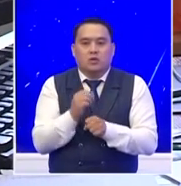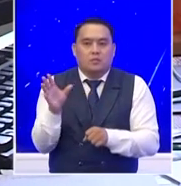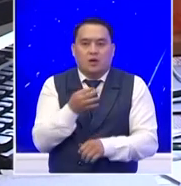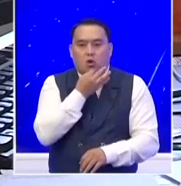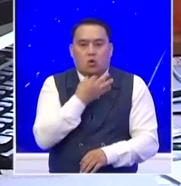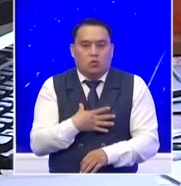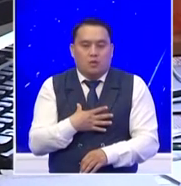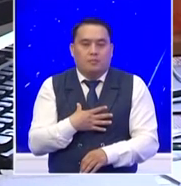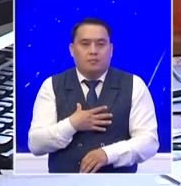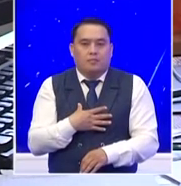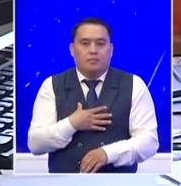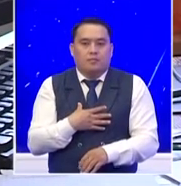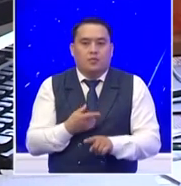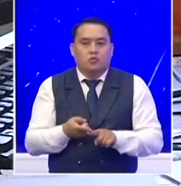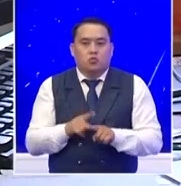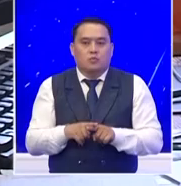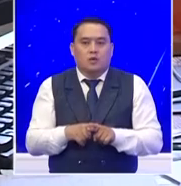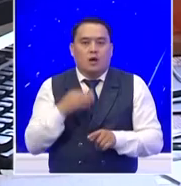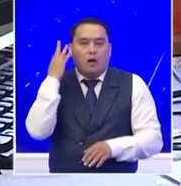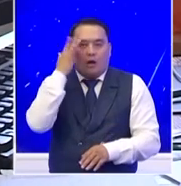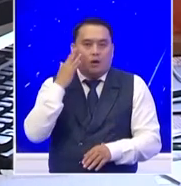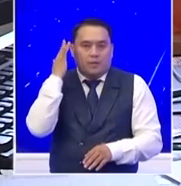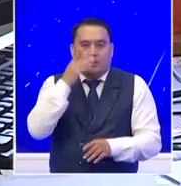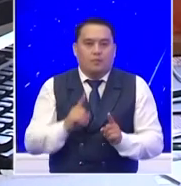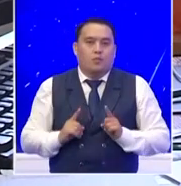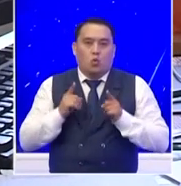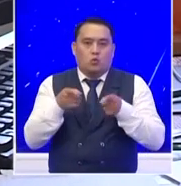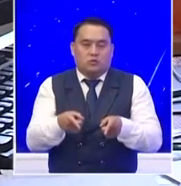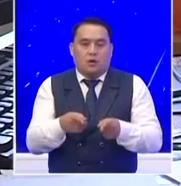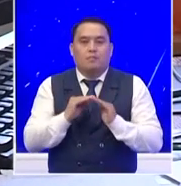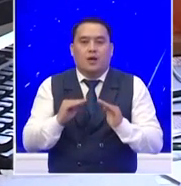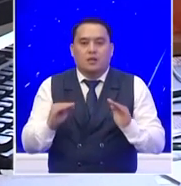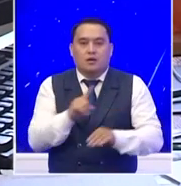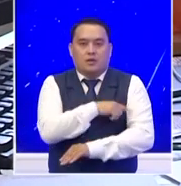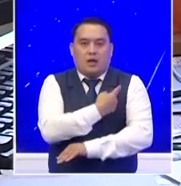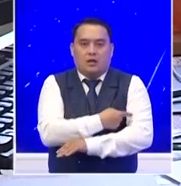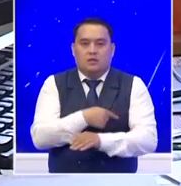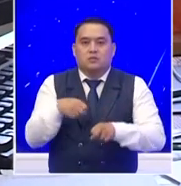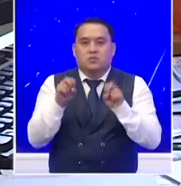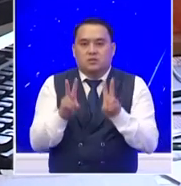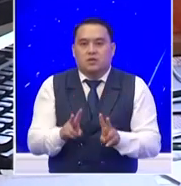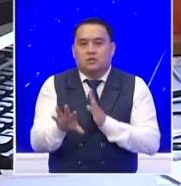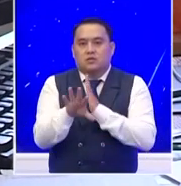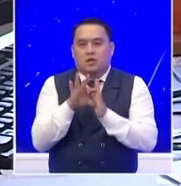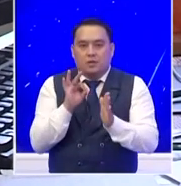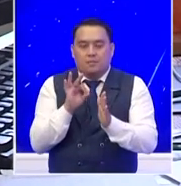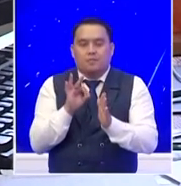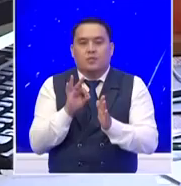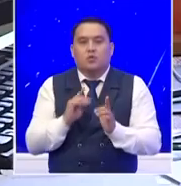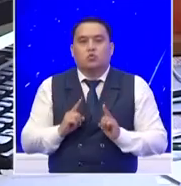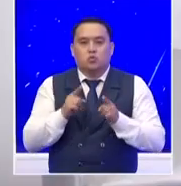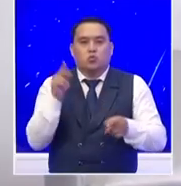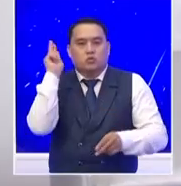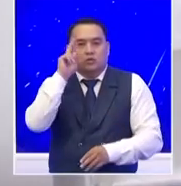ұнап, сөйтетін, содан өзім армандап, осы балалар дәрігері мамандығын таңдап, сол оқуға